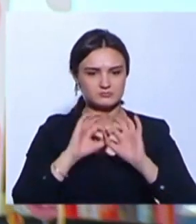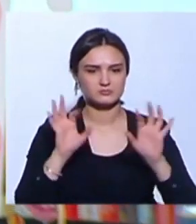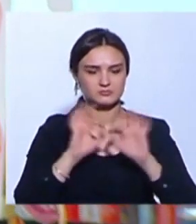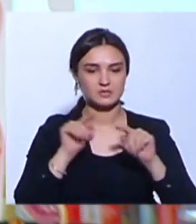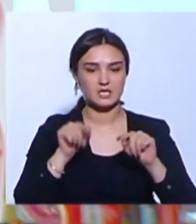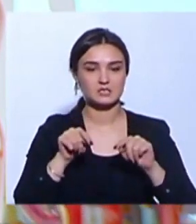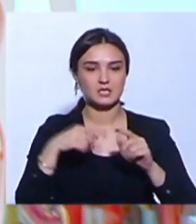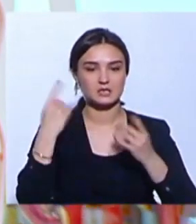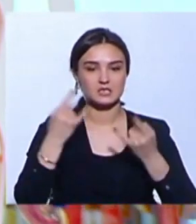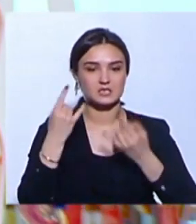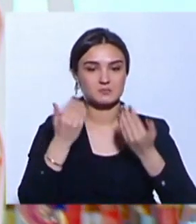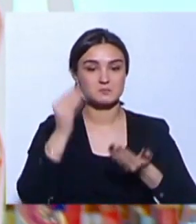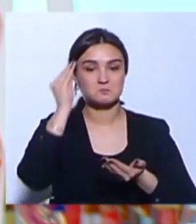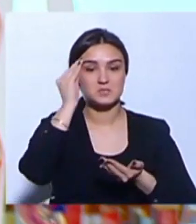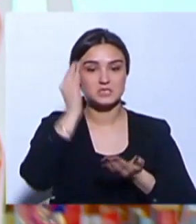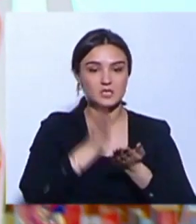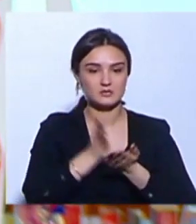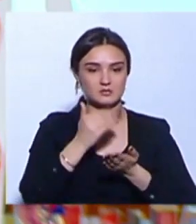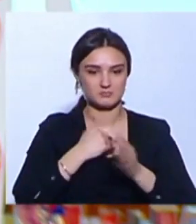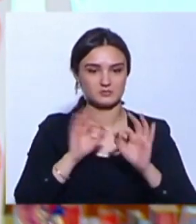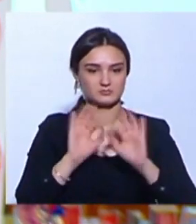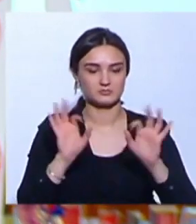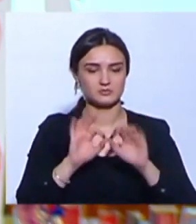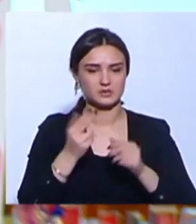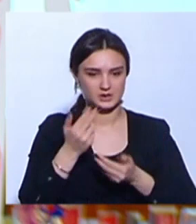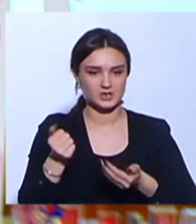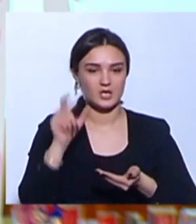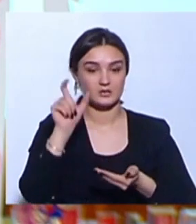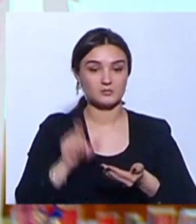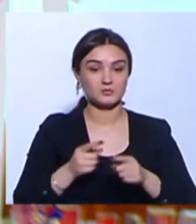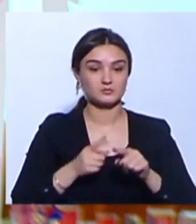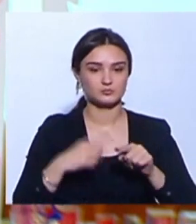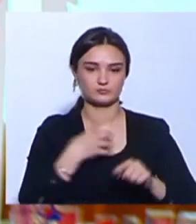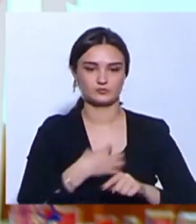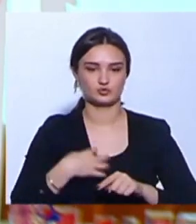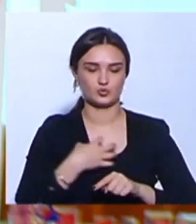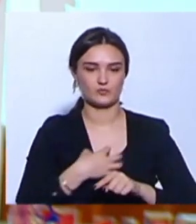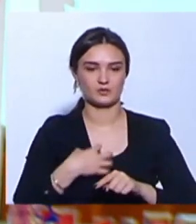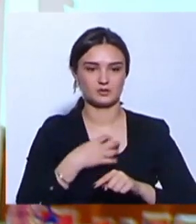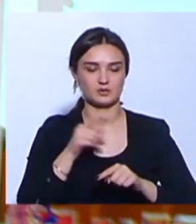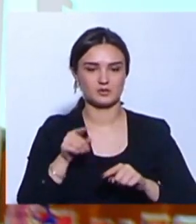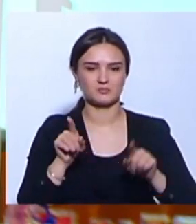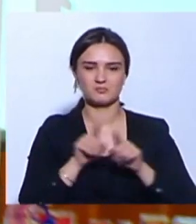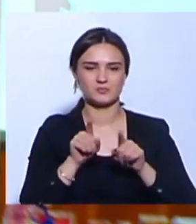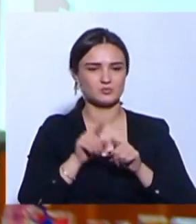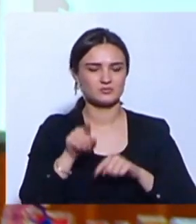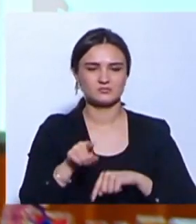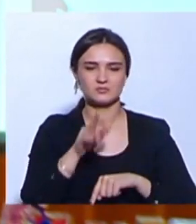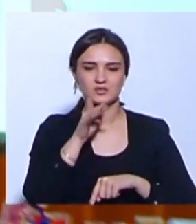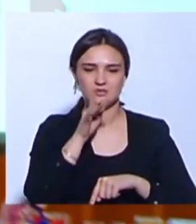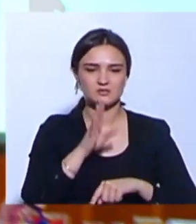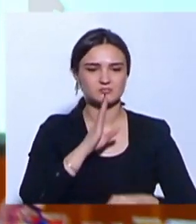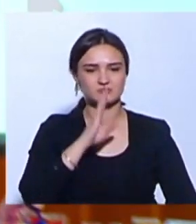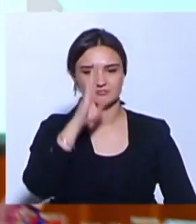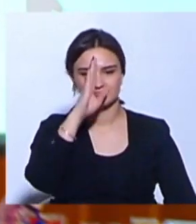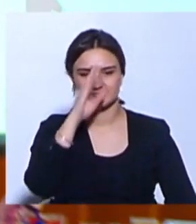გადაცემის კონცეფციას. დიახ, ადამიანი გახლავთ ყველაზე მნიშვნელოვანი ღირებულება ნებისმიერ საზოგადოებაში. მიუხედავად მისი ასაკისა, სქესისა,